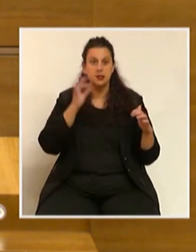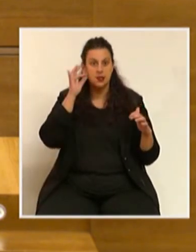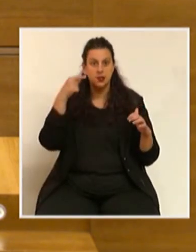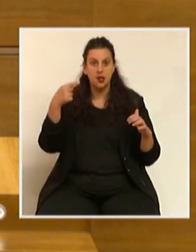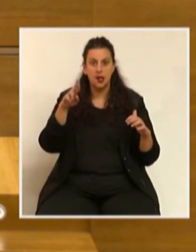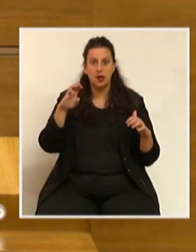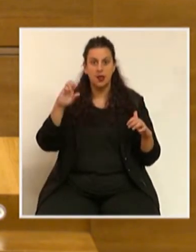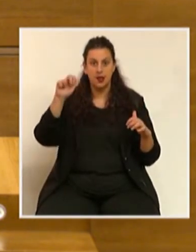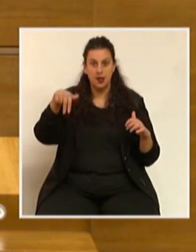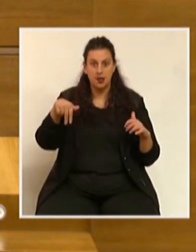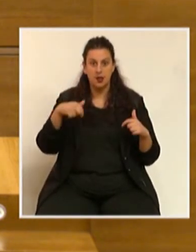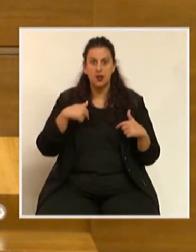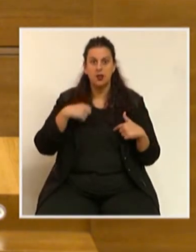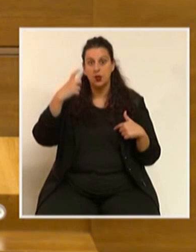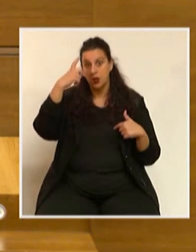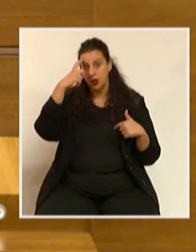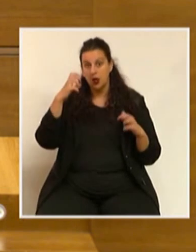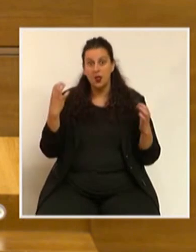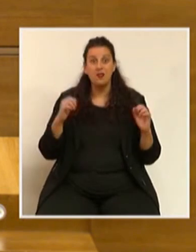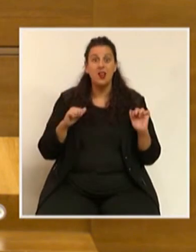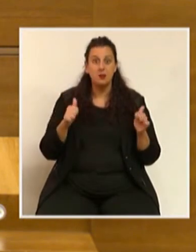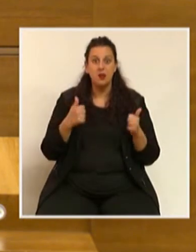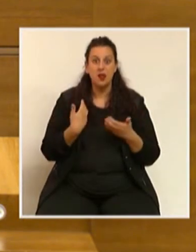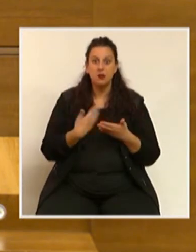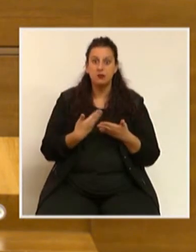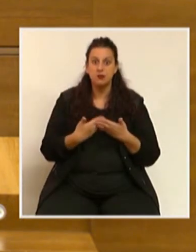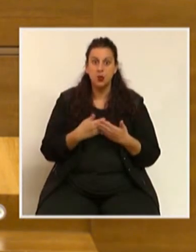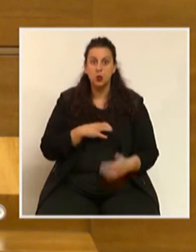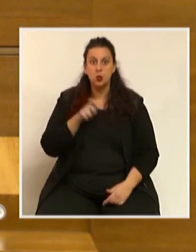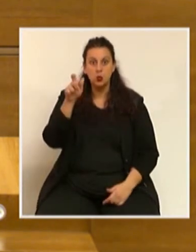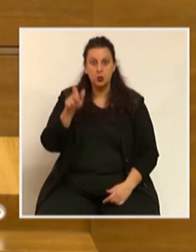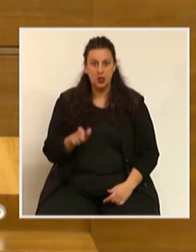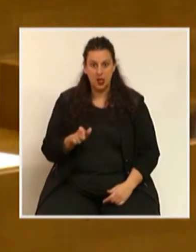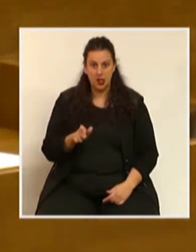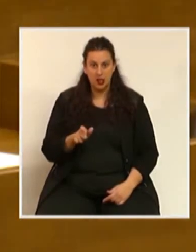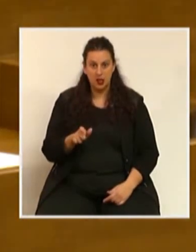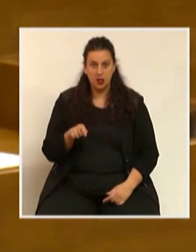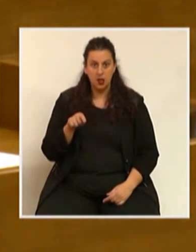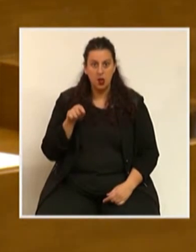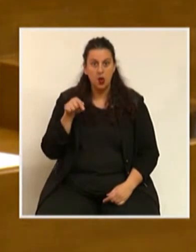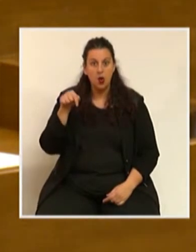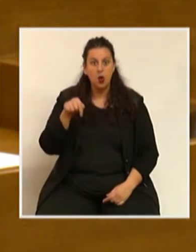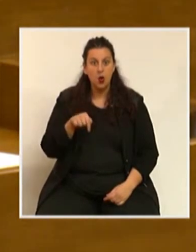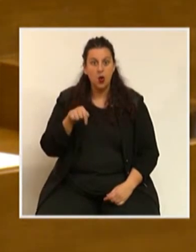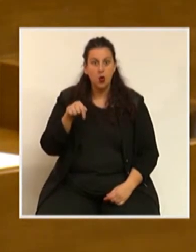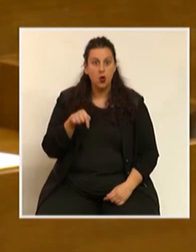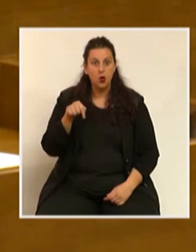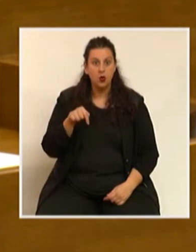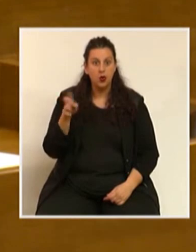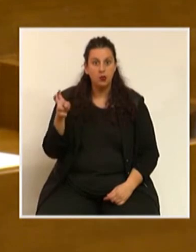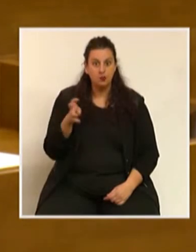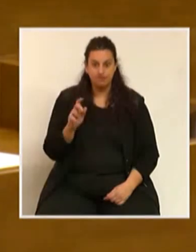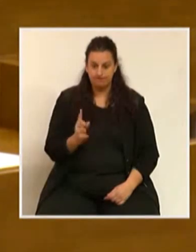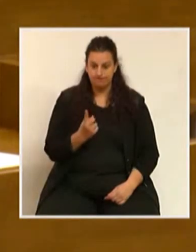Socials, Susana Camarero, però sí, deia que és una constant, no? Quan tu ja has fet el teu, moltes de vegades se queda algun